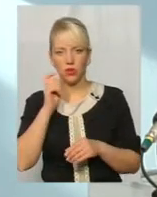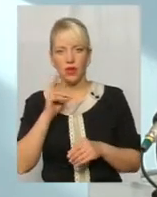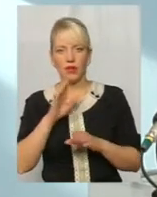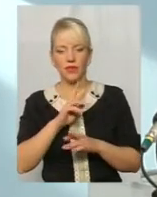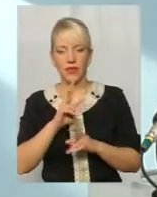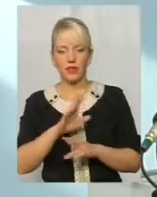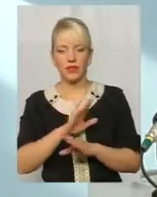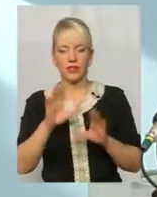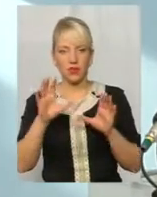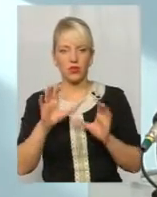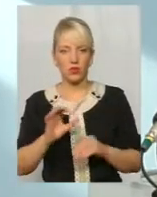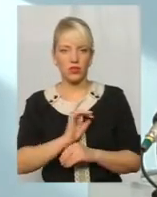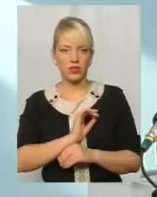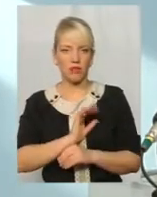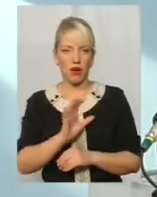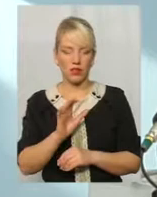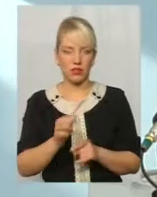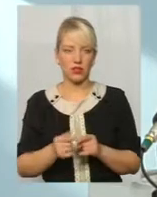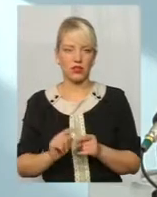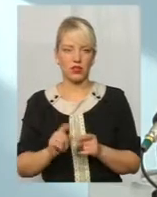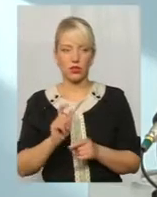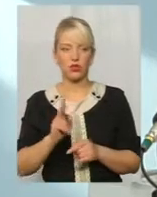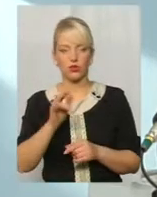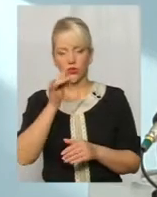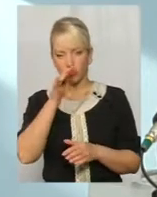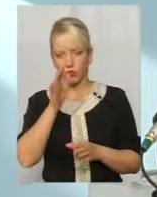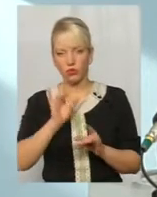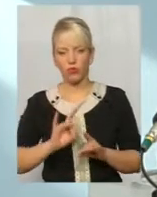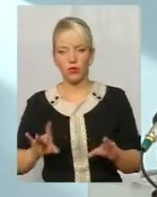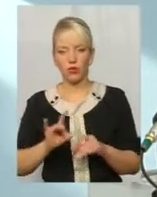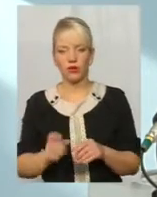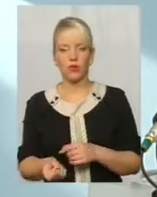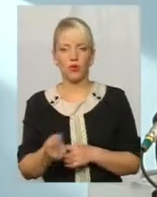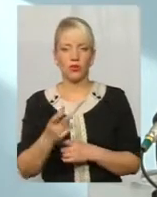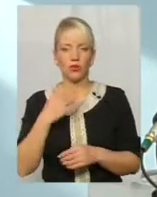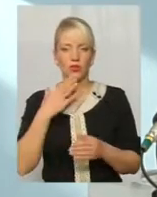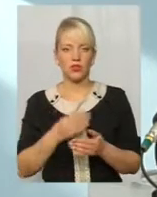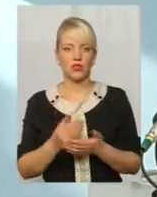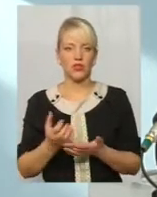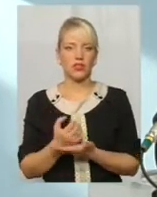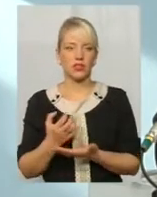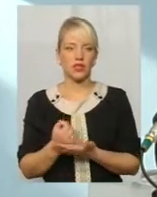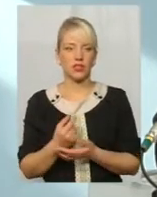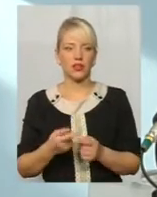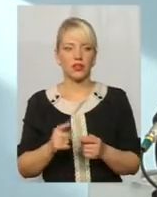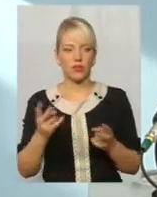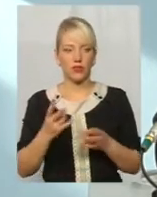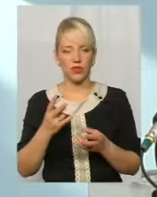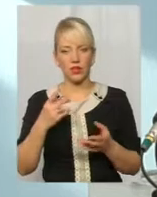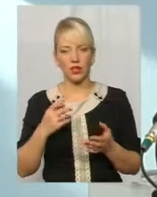збагачення. Тобто люди, які не зможуть пояснити походження своїх статків, мають